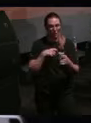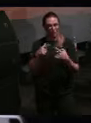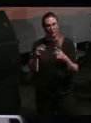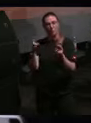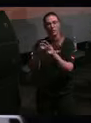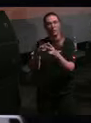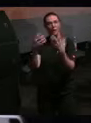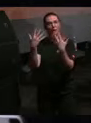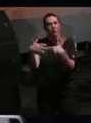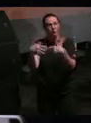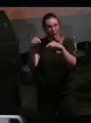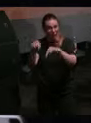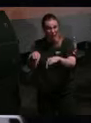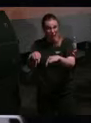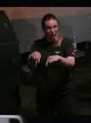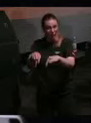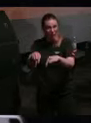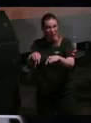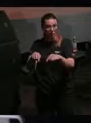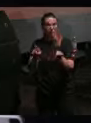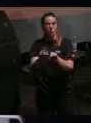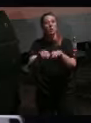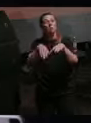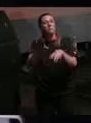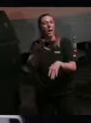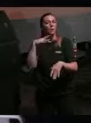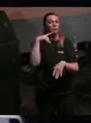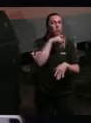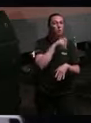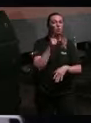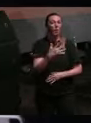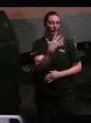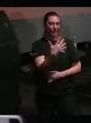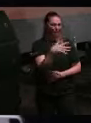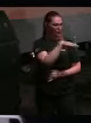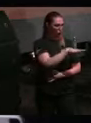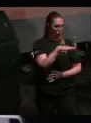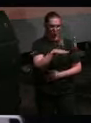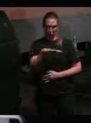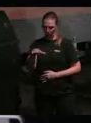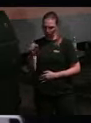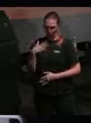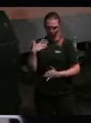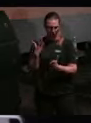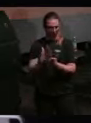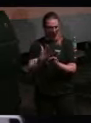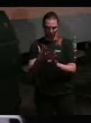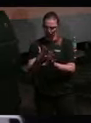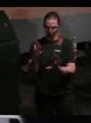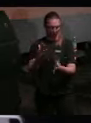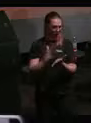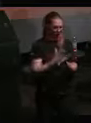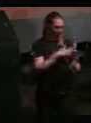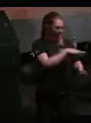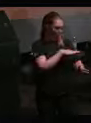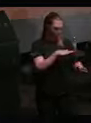batterifabrikker og litt sånn her. Og så blir det enda mer komplisert, for at det 5 zoner, og så må det være I rett kø, I rett zone og litt sånne